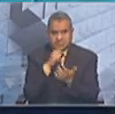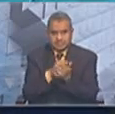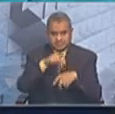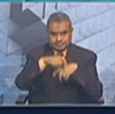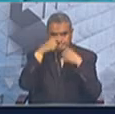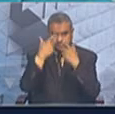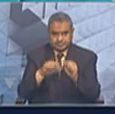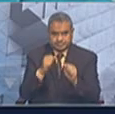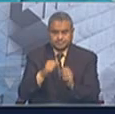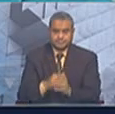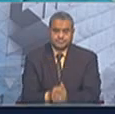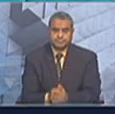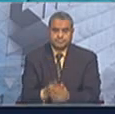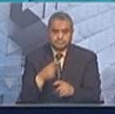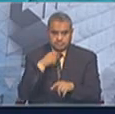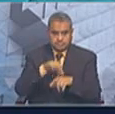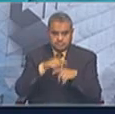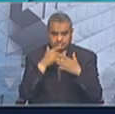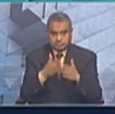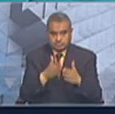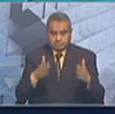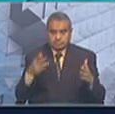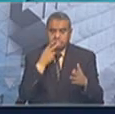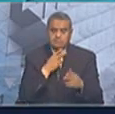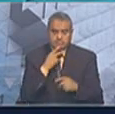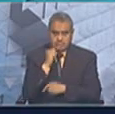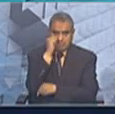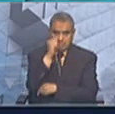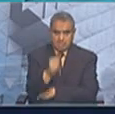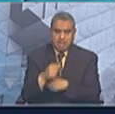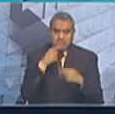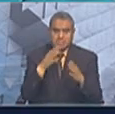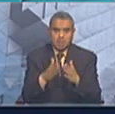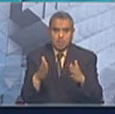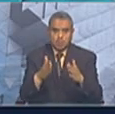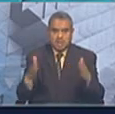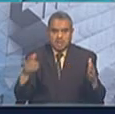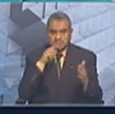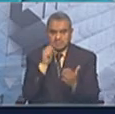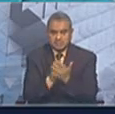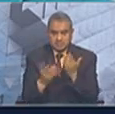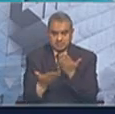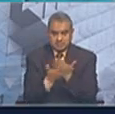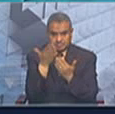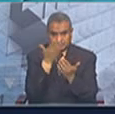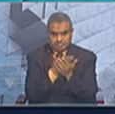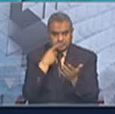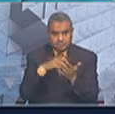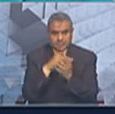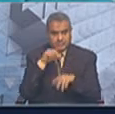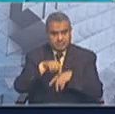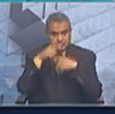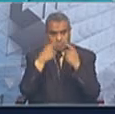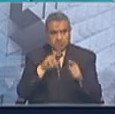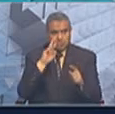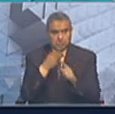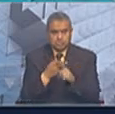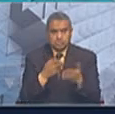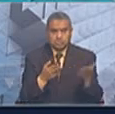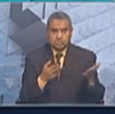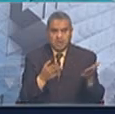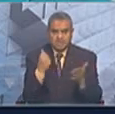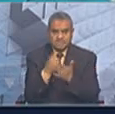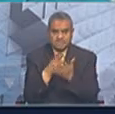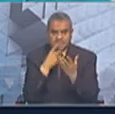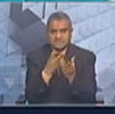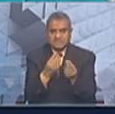واماكن المساحات الواسعه، فبنبدا فعلا بيستخدموا الري الحديث وهو مطبق في المكان اللي احنا فيه ده، لان طبعا له